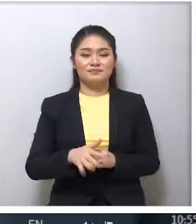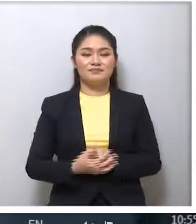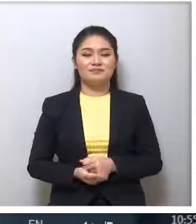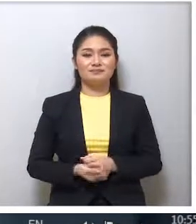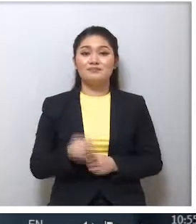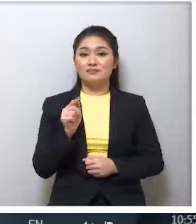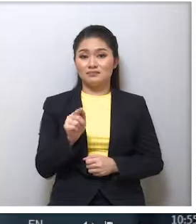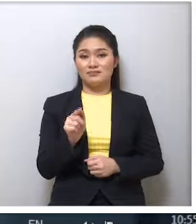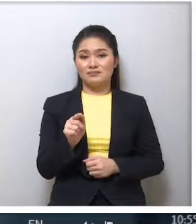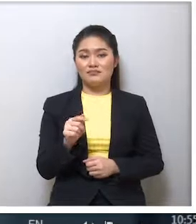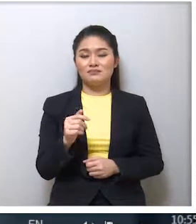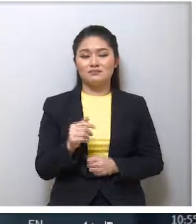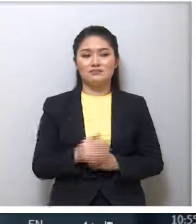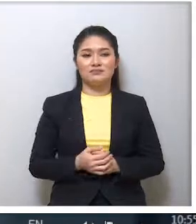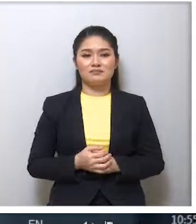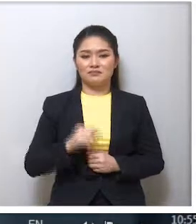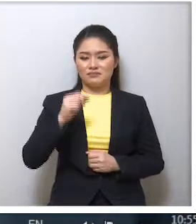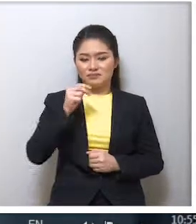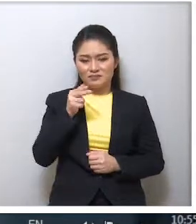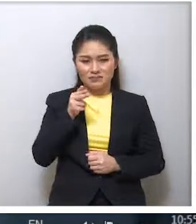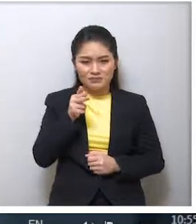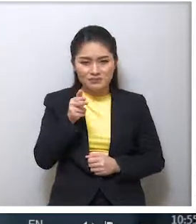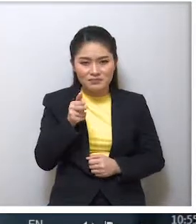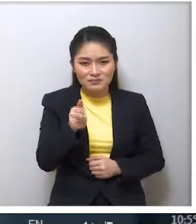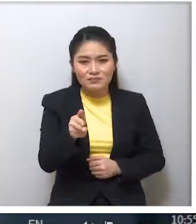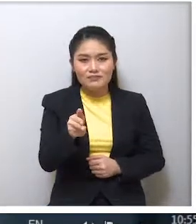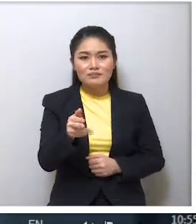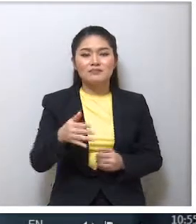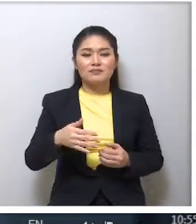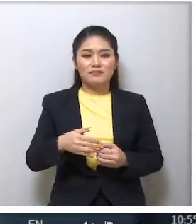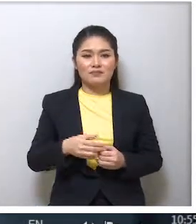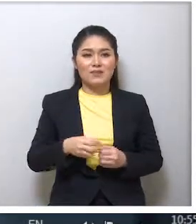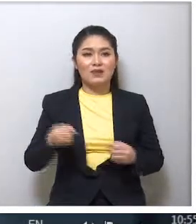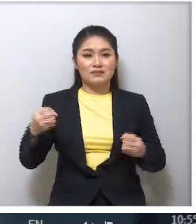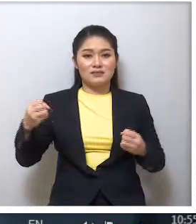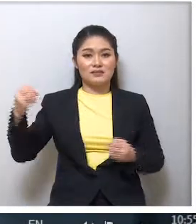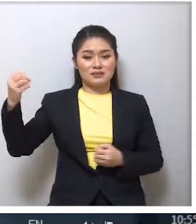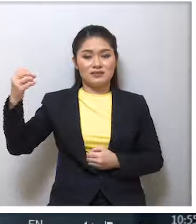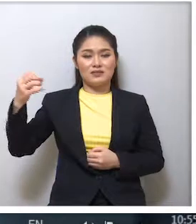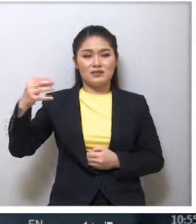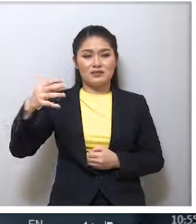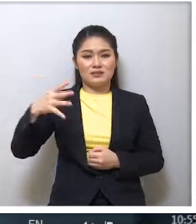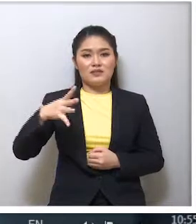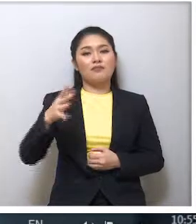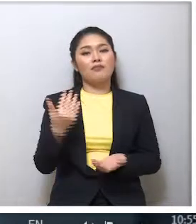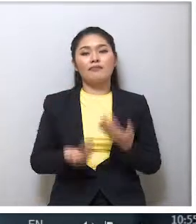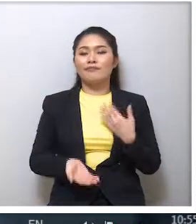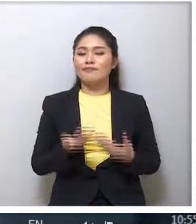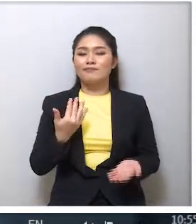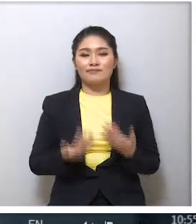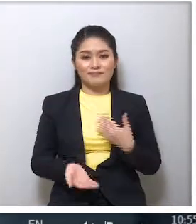ซึ่งตอนนี้เราอาจจะซูมกล้องเข้าไปแล้วแพนเอาแสงออกก็แล้วแต่น